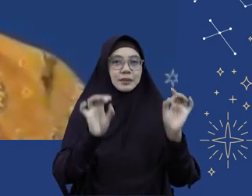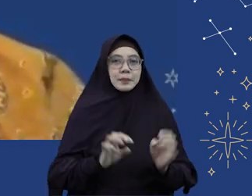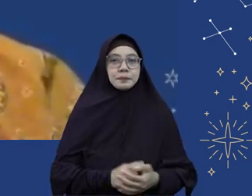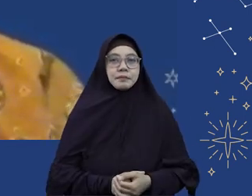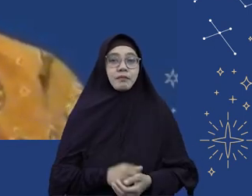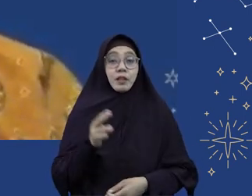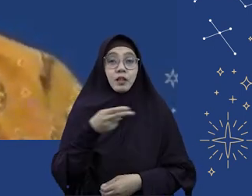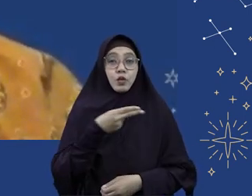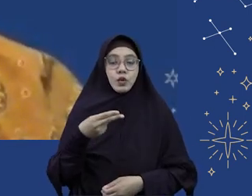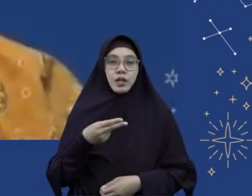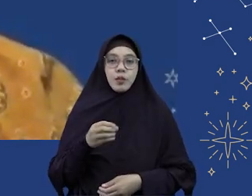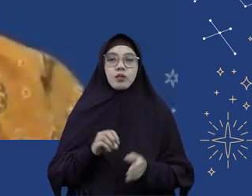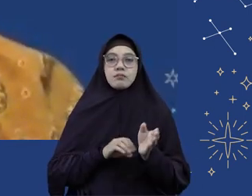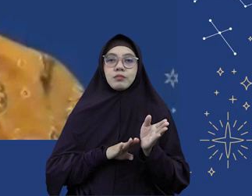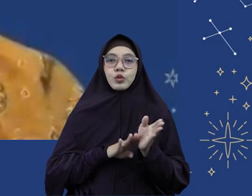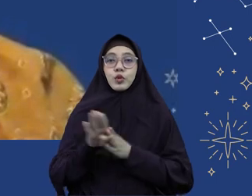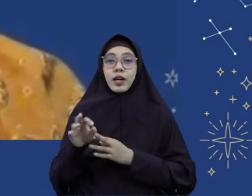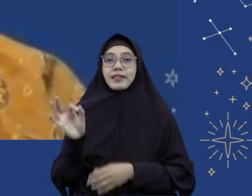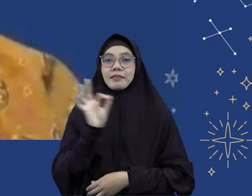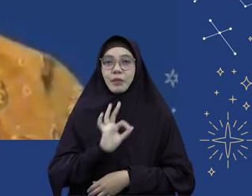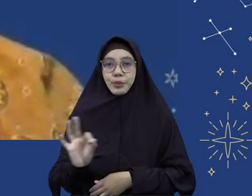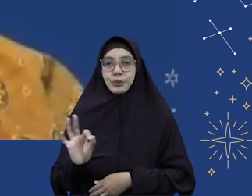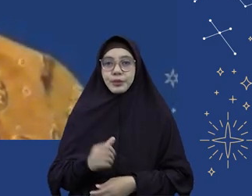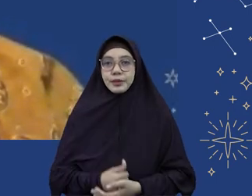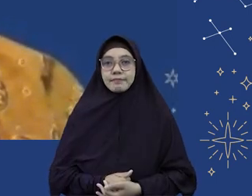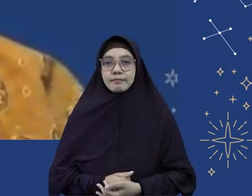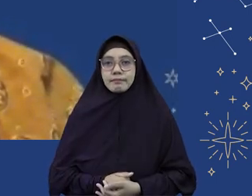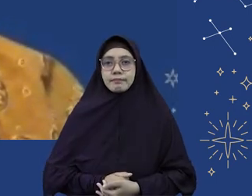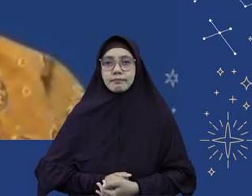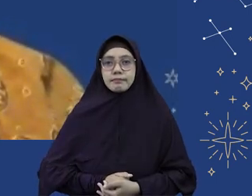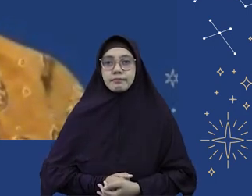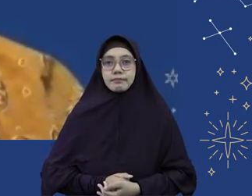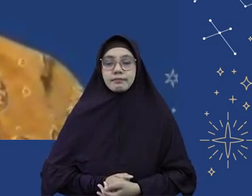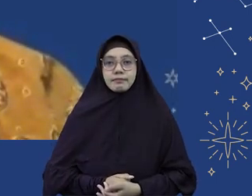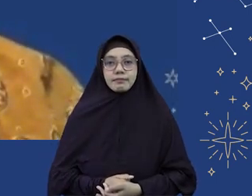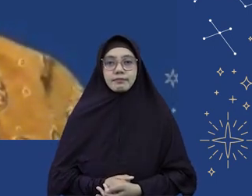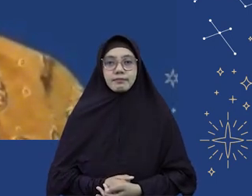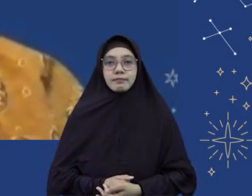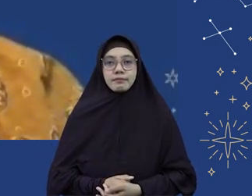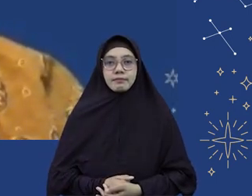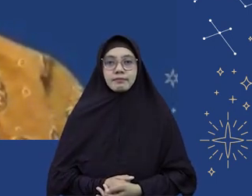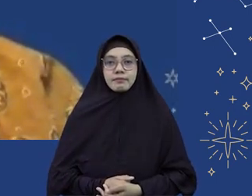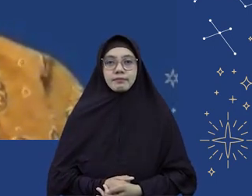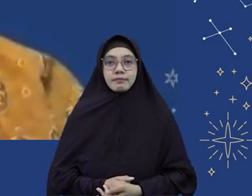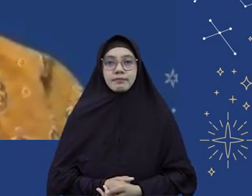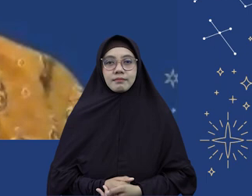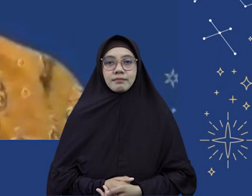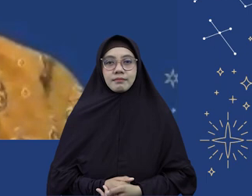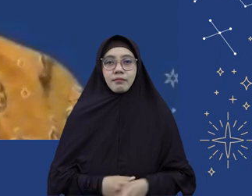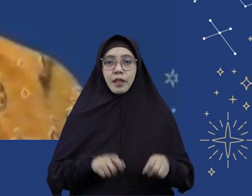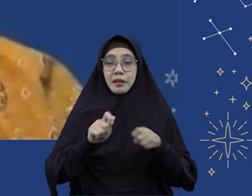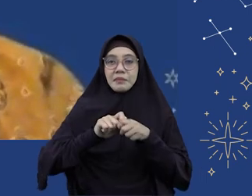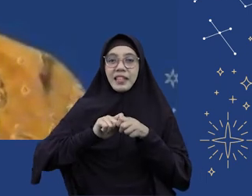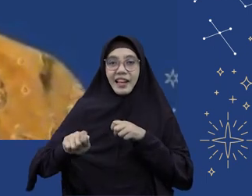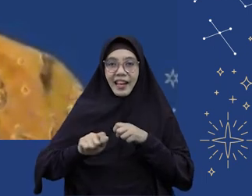selesai meluncurkan satu satelit yang baru yang merupakan penelitian satelit karya anak bangsa